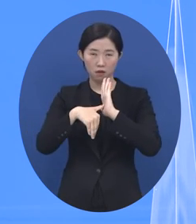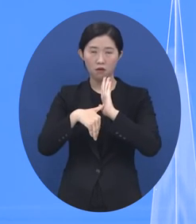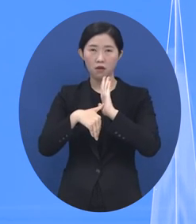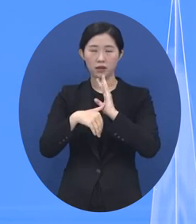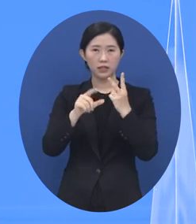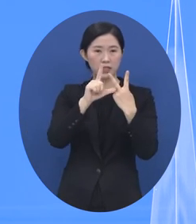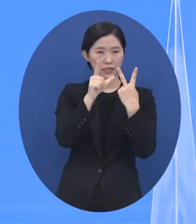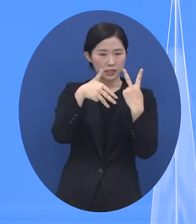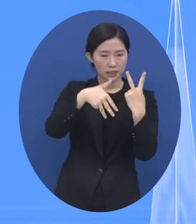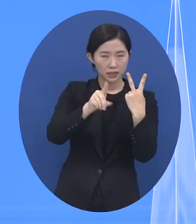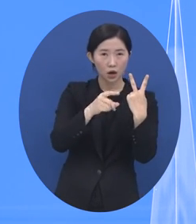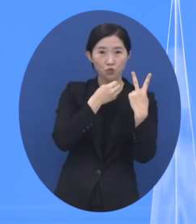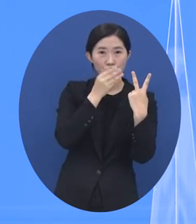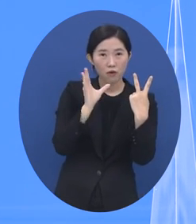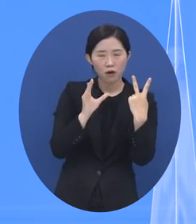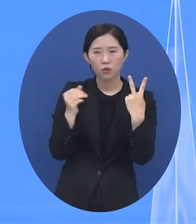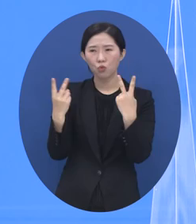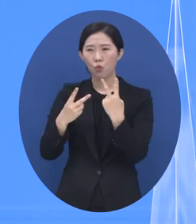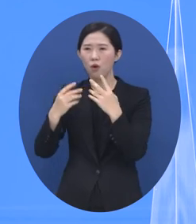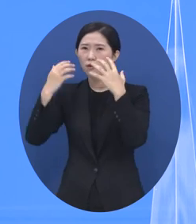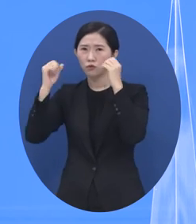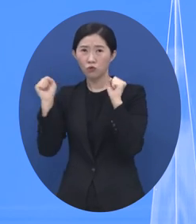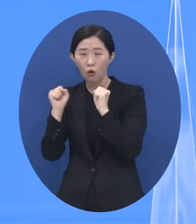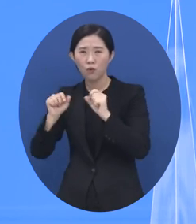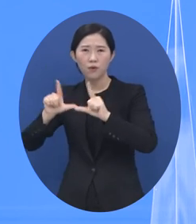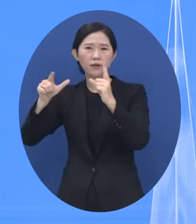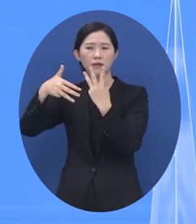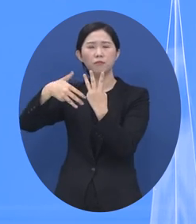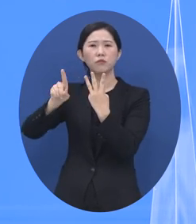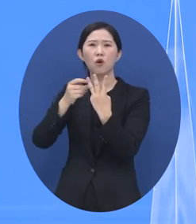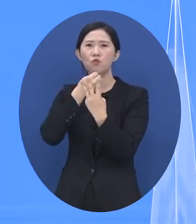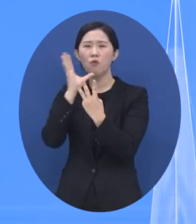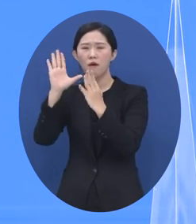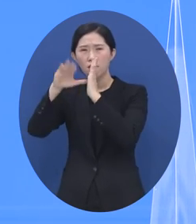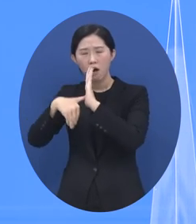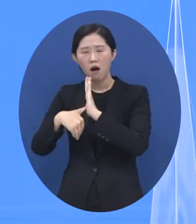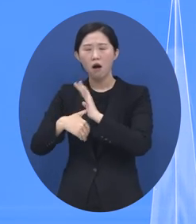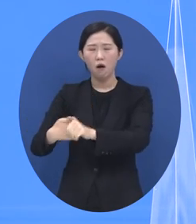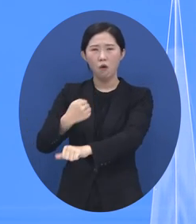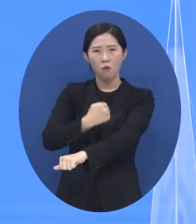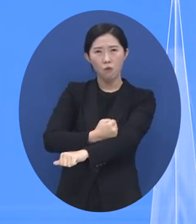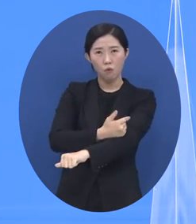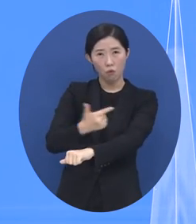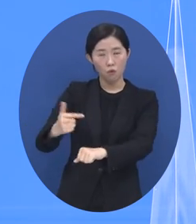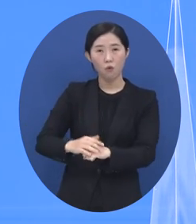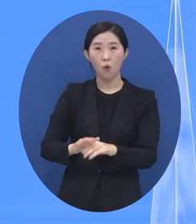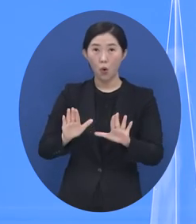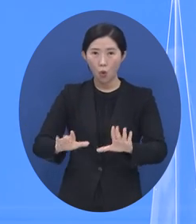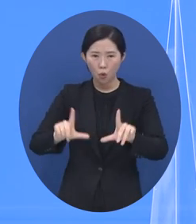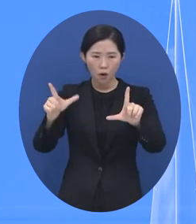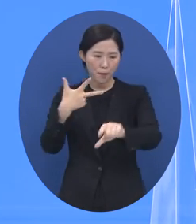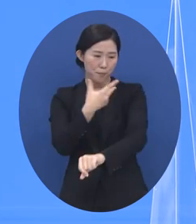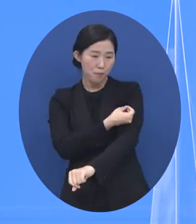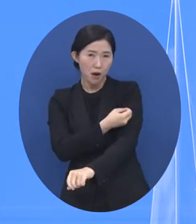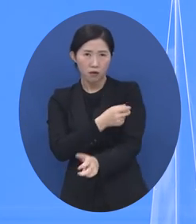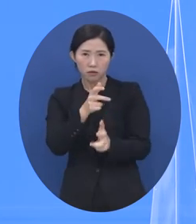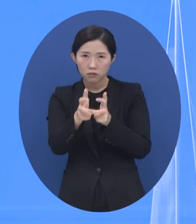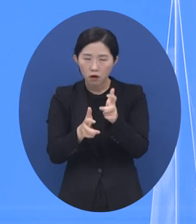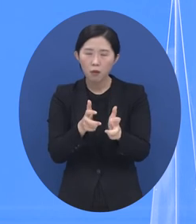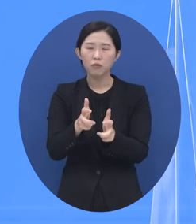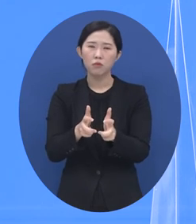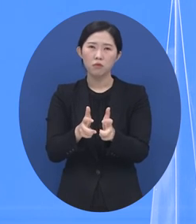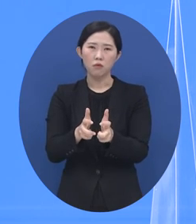3차 유행도 그랬습니다. 올해 백신 접종 사업도 마찬가지였습니다. 아마 앞으로도 그럴